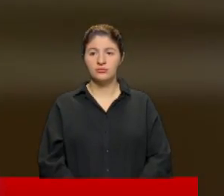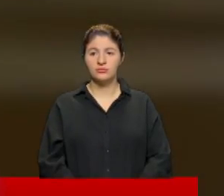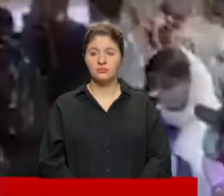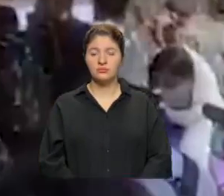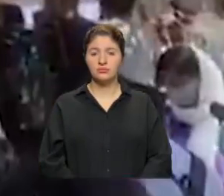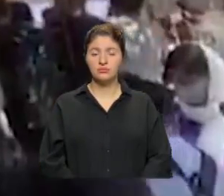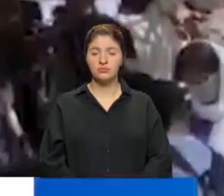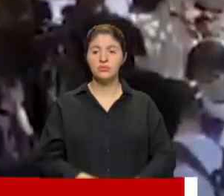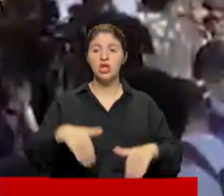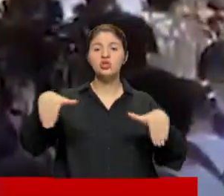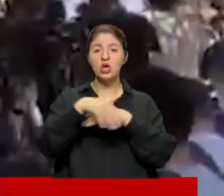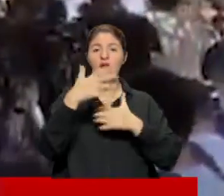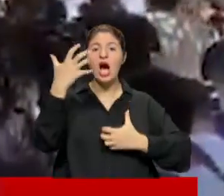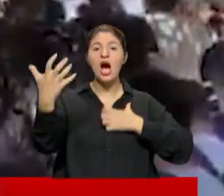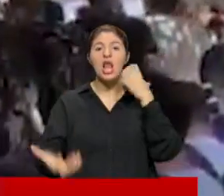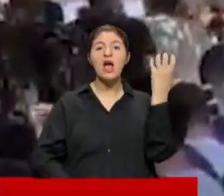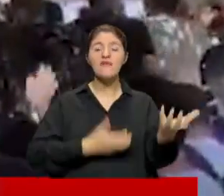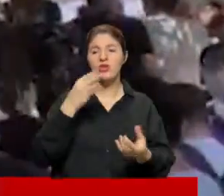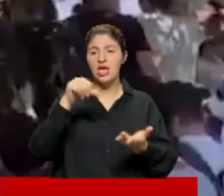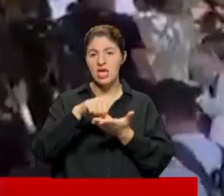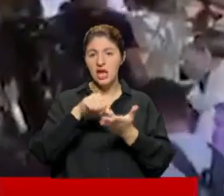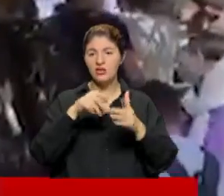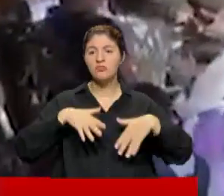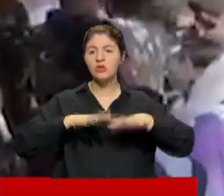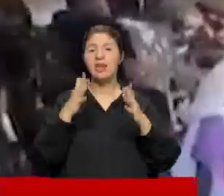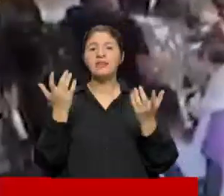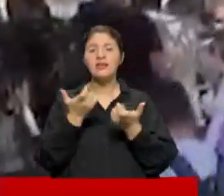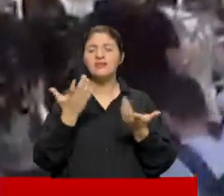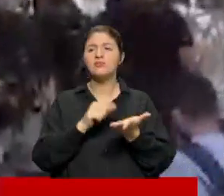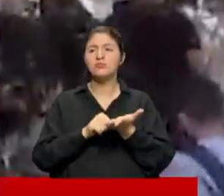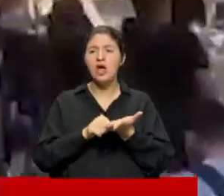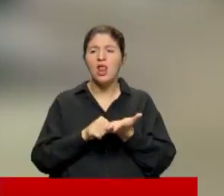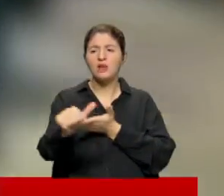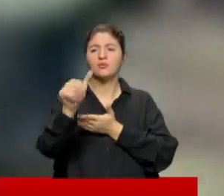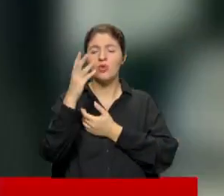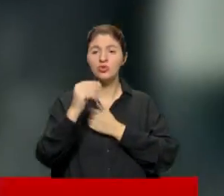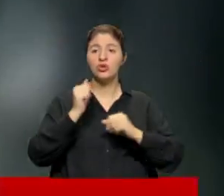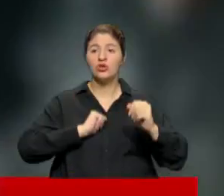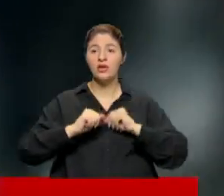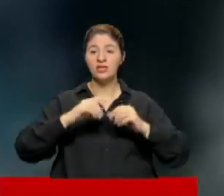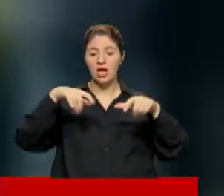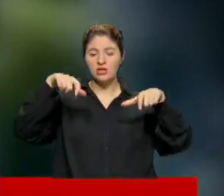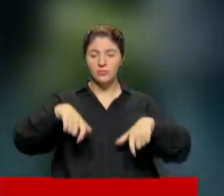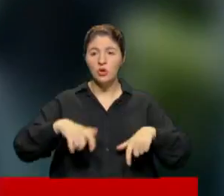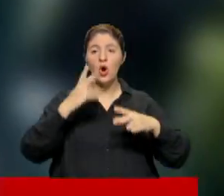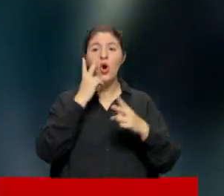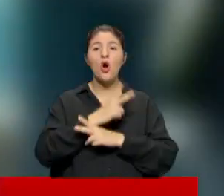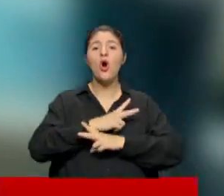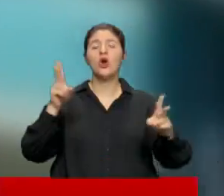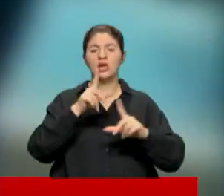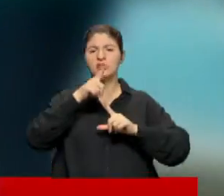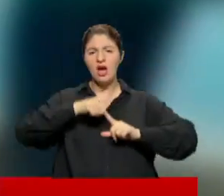çıktı sokakların Alev Alev yandığı İran'da protestolar neredeyse tüm şehirleri sıçradı üniversite kampüslerinde özgürlük